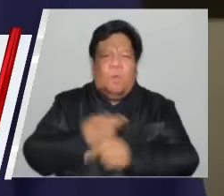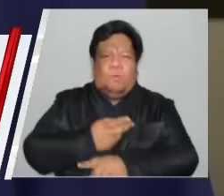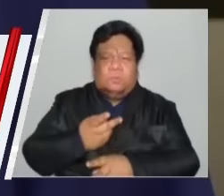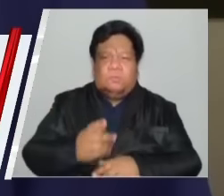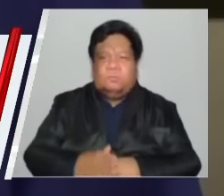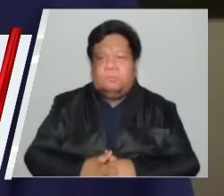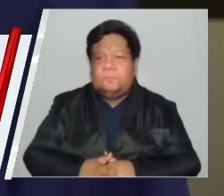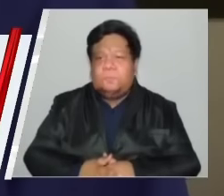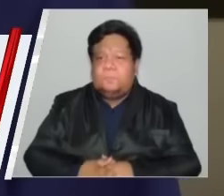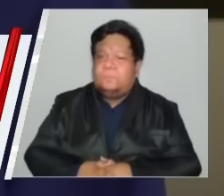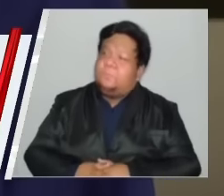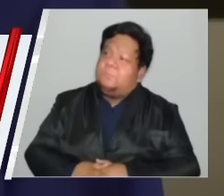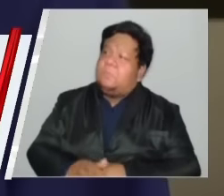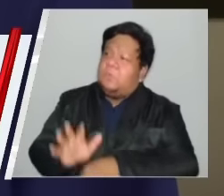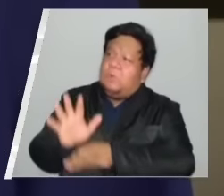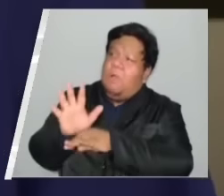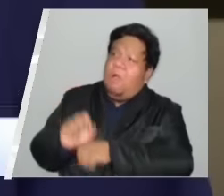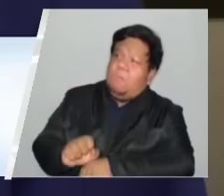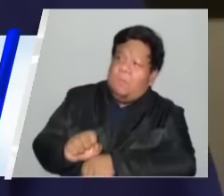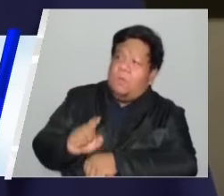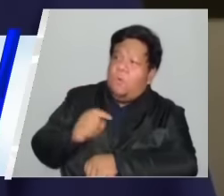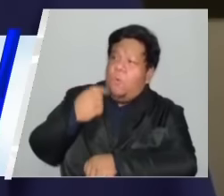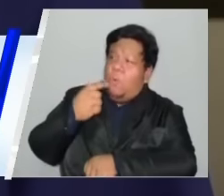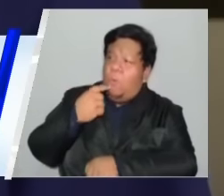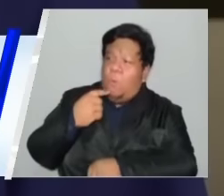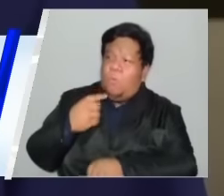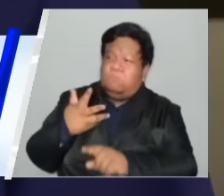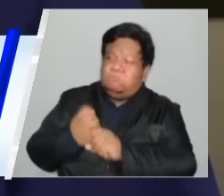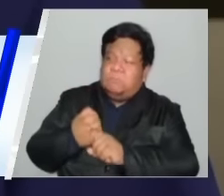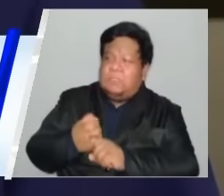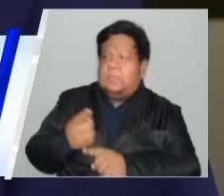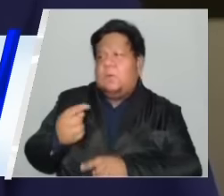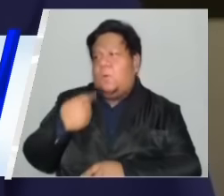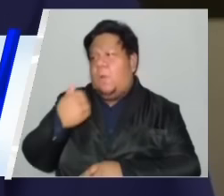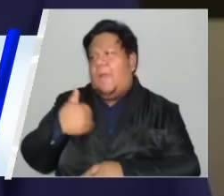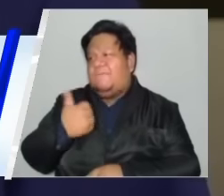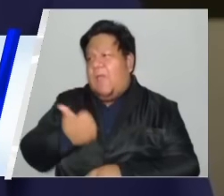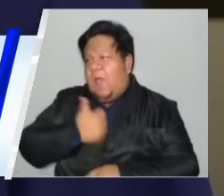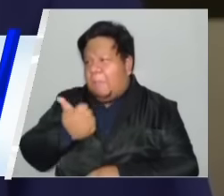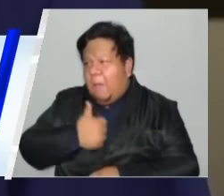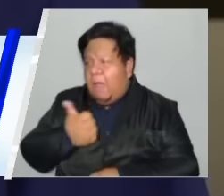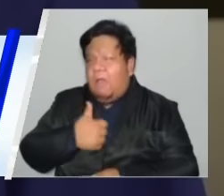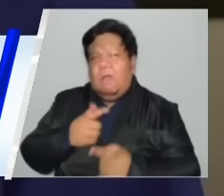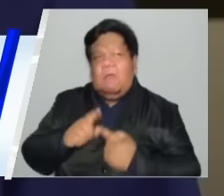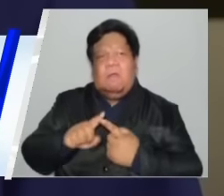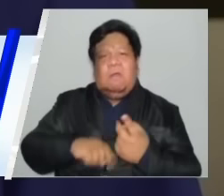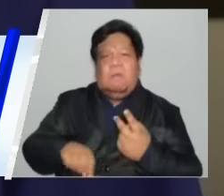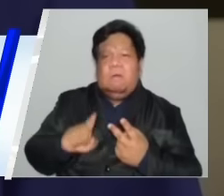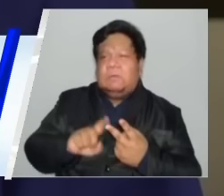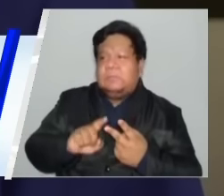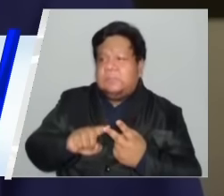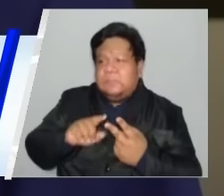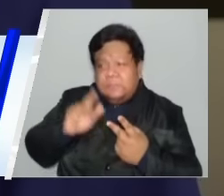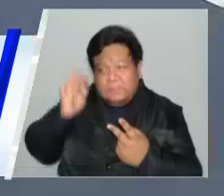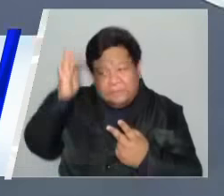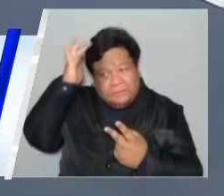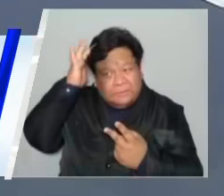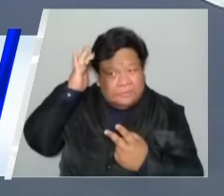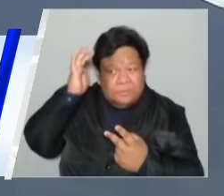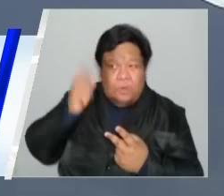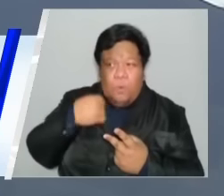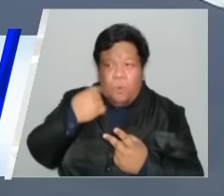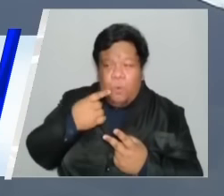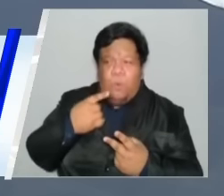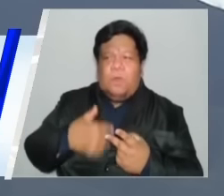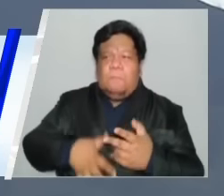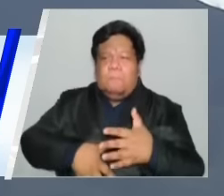tinatamaan dyan yung may mga respiratory problem. May mga hika, then sensitive din po dyan mga buntis, yung mga matatanda. Hindi